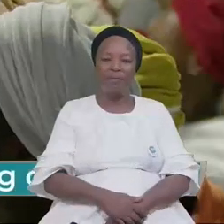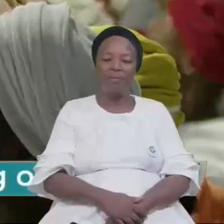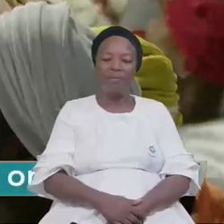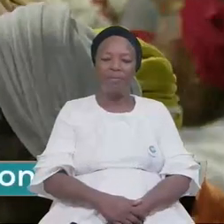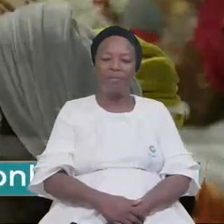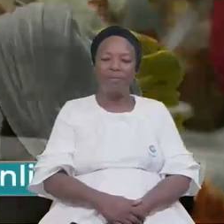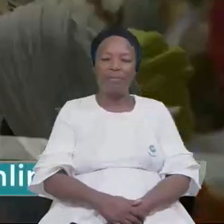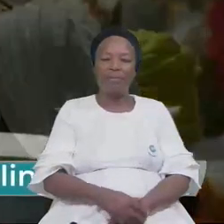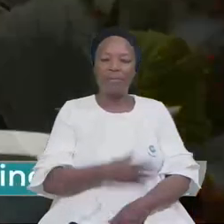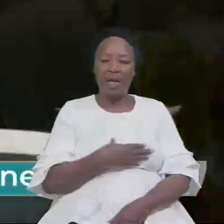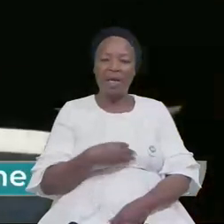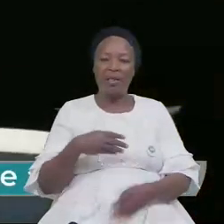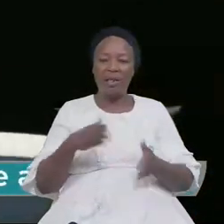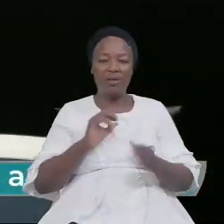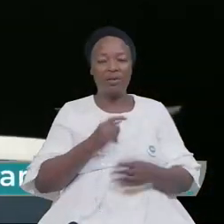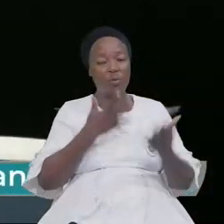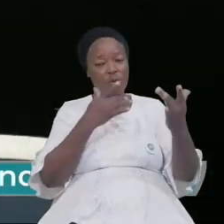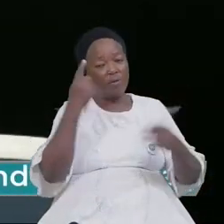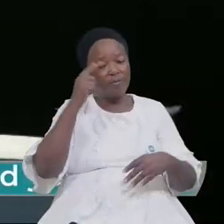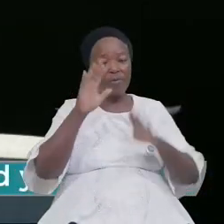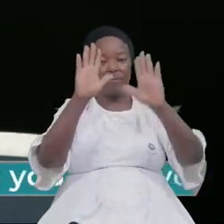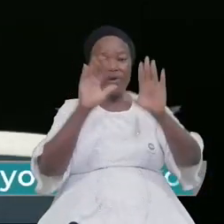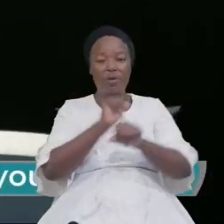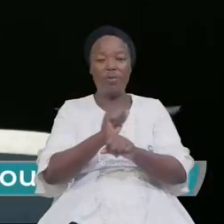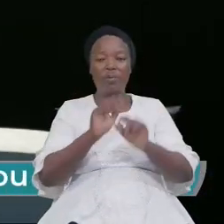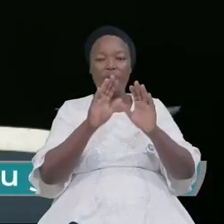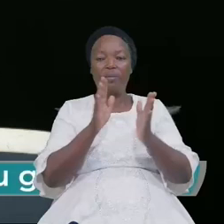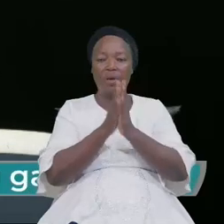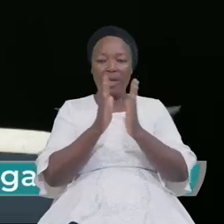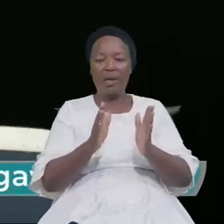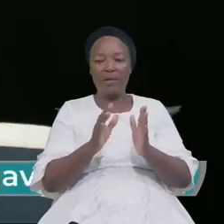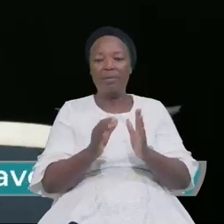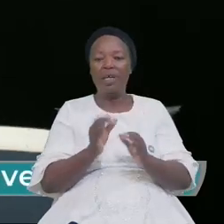faisons vite et attendons la prière de miracle.